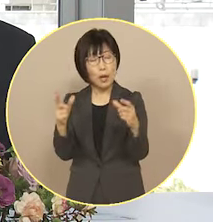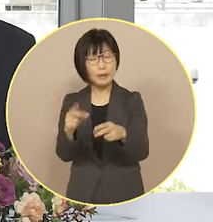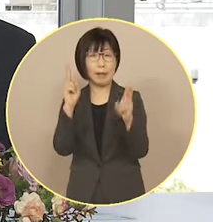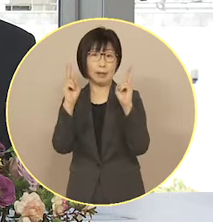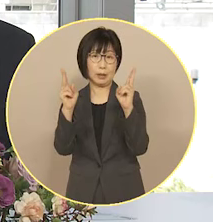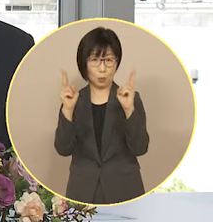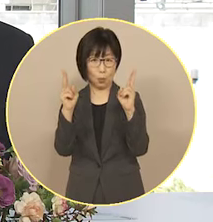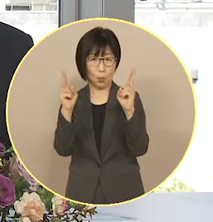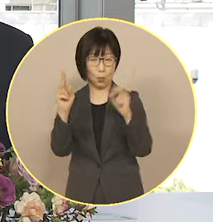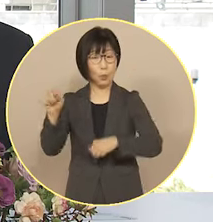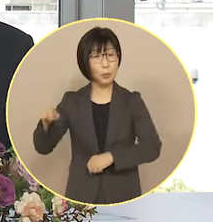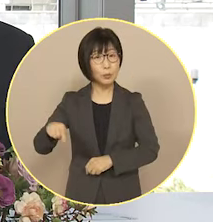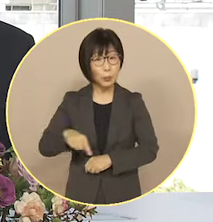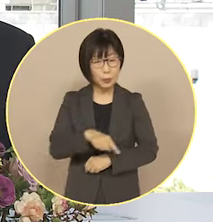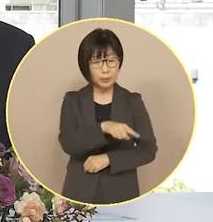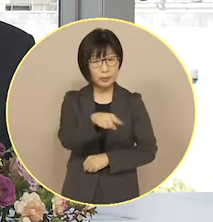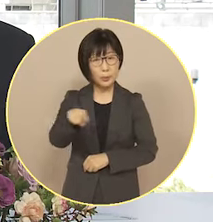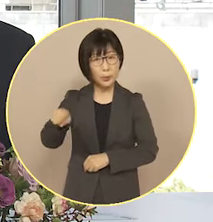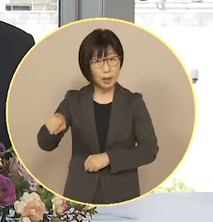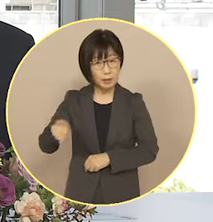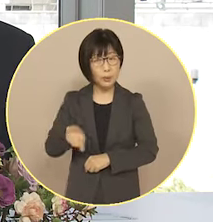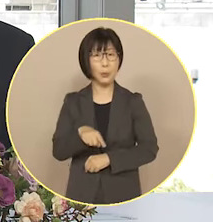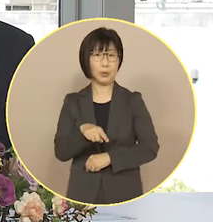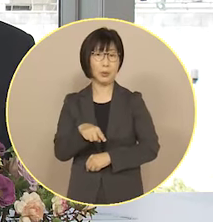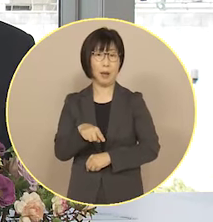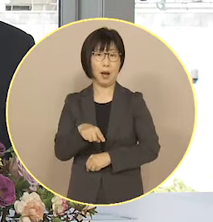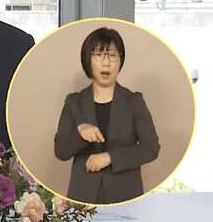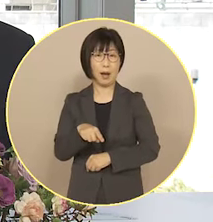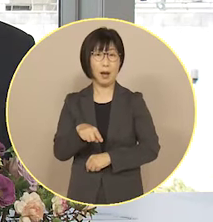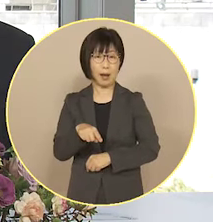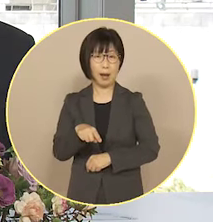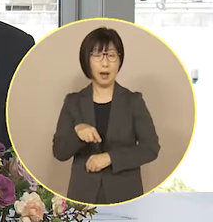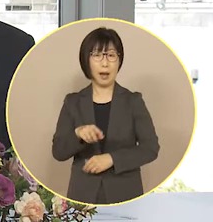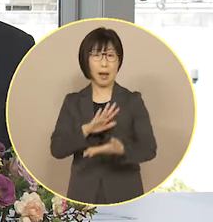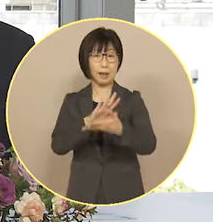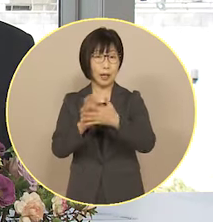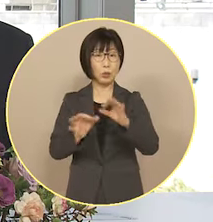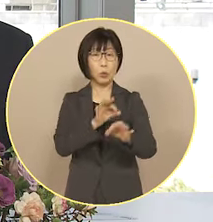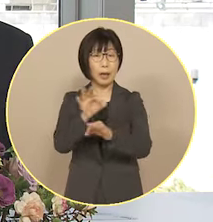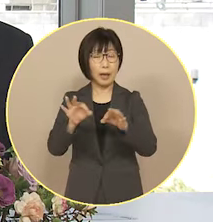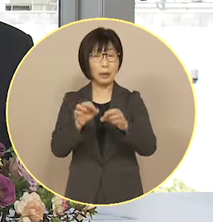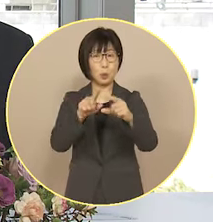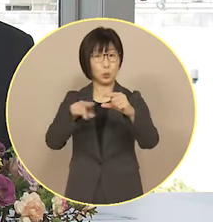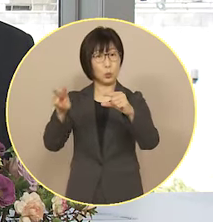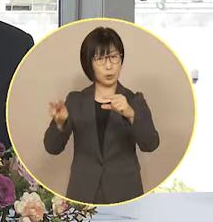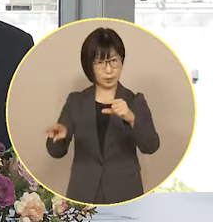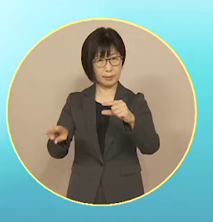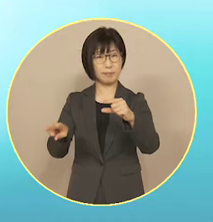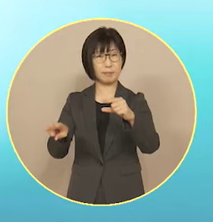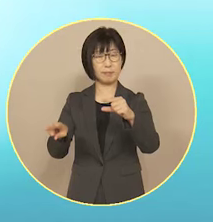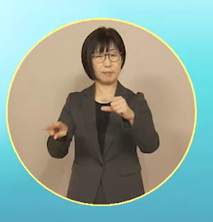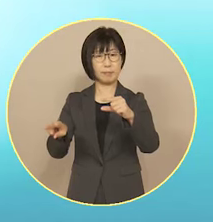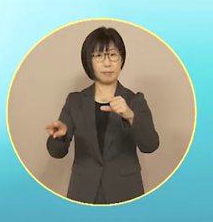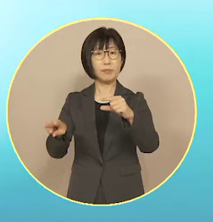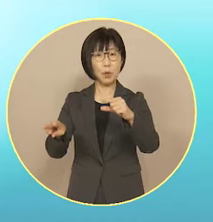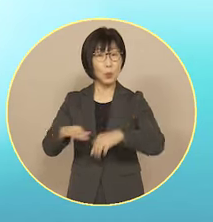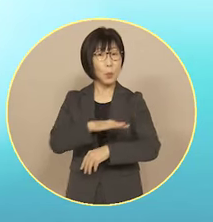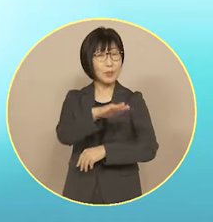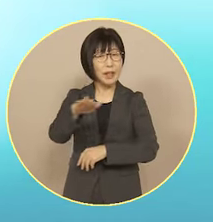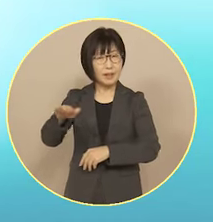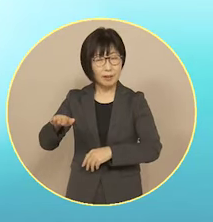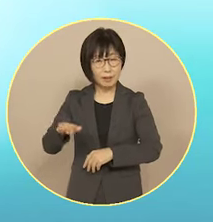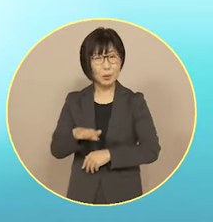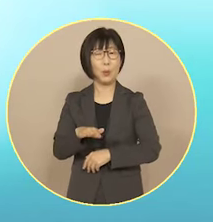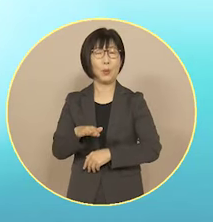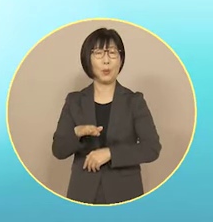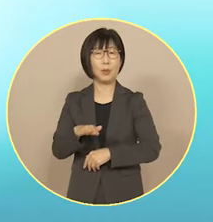ありますですからこの中小祭事業者こそが県内経済の根幹をなしておりましてその皆さん